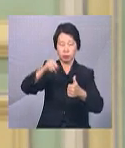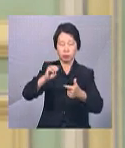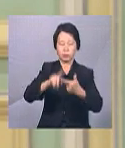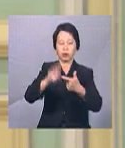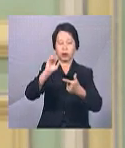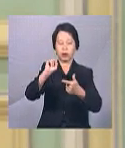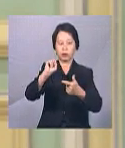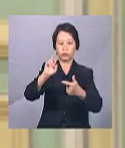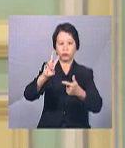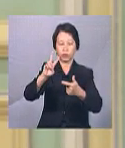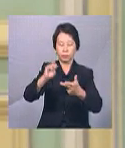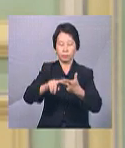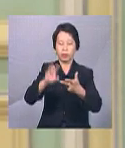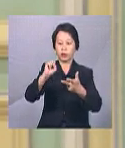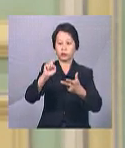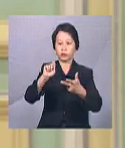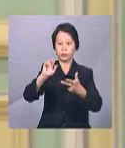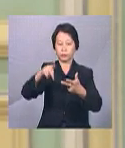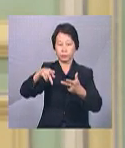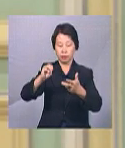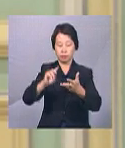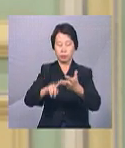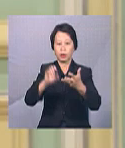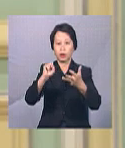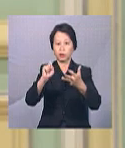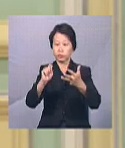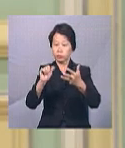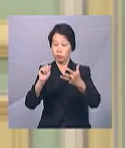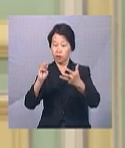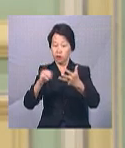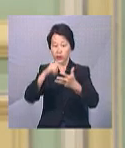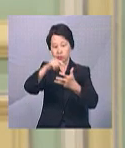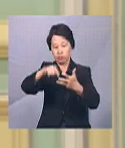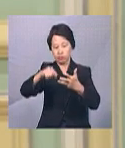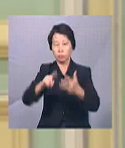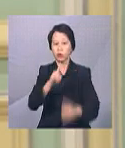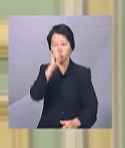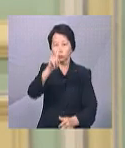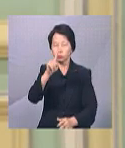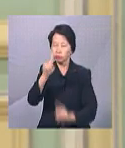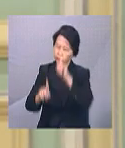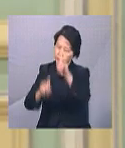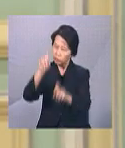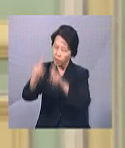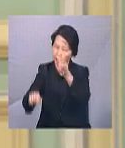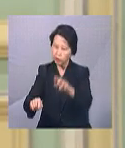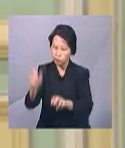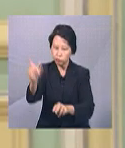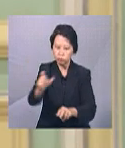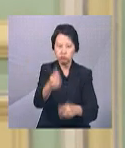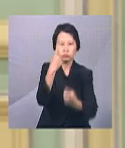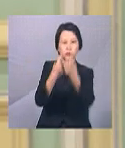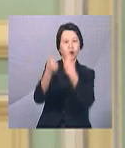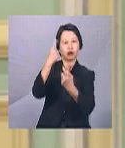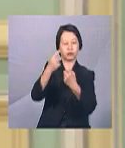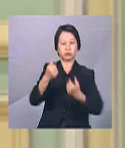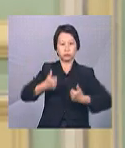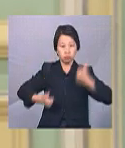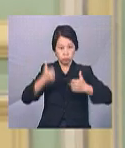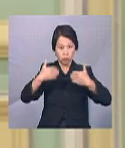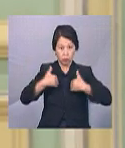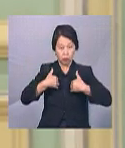stpm dan SPM pastinya tertanya-tanya sama ada terdapat